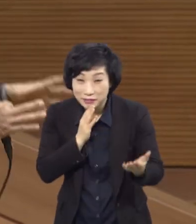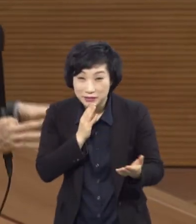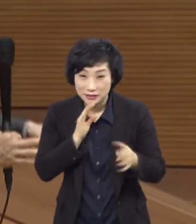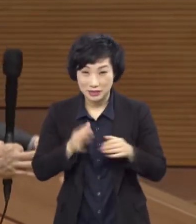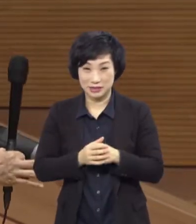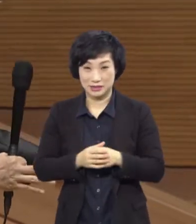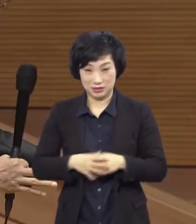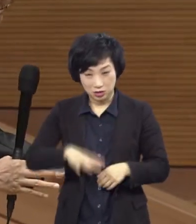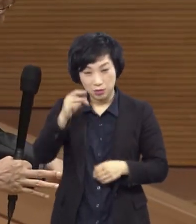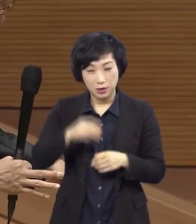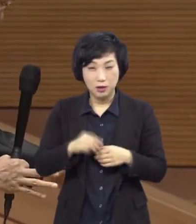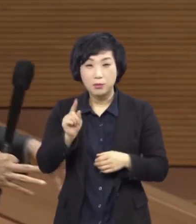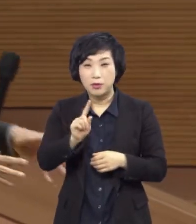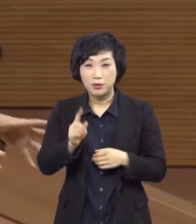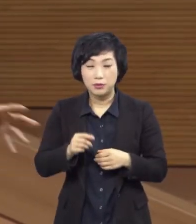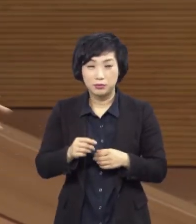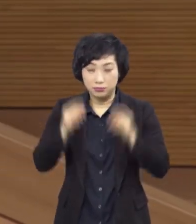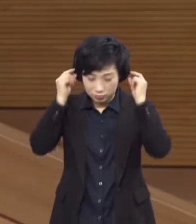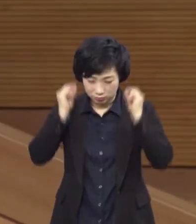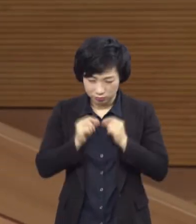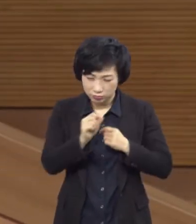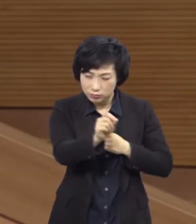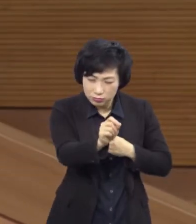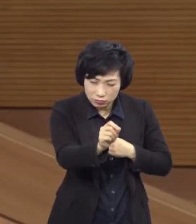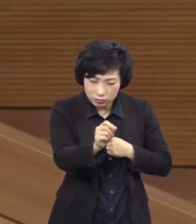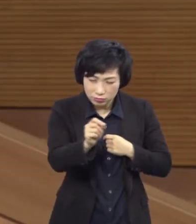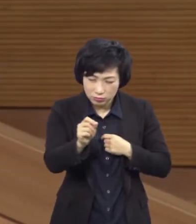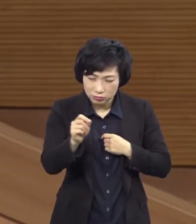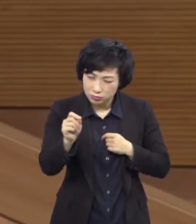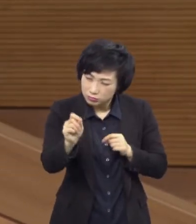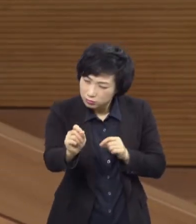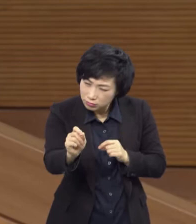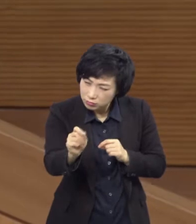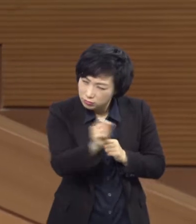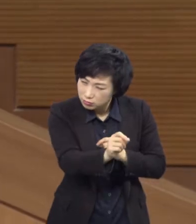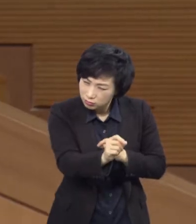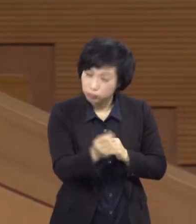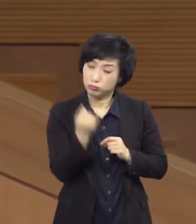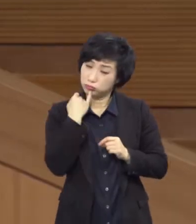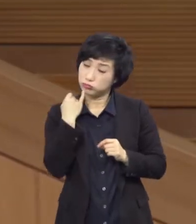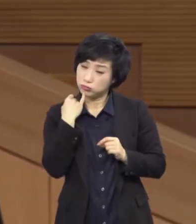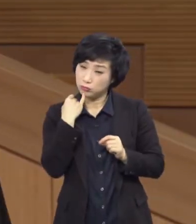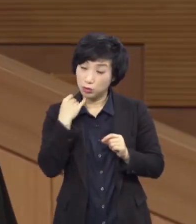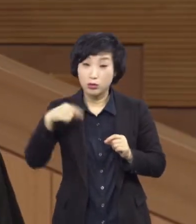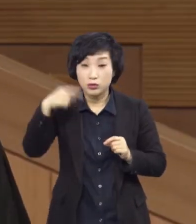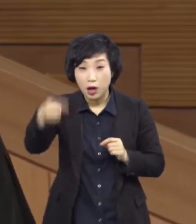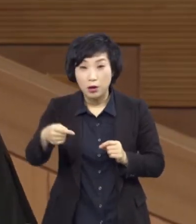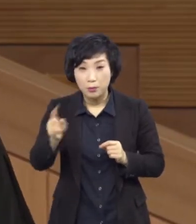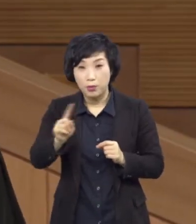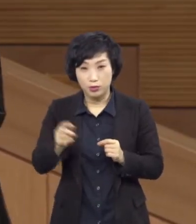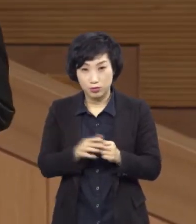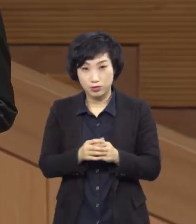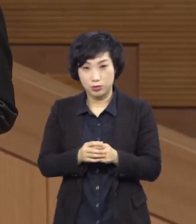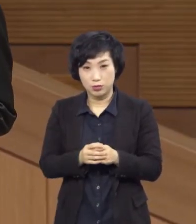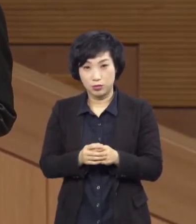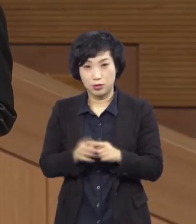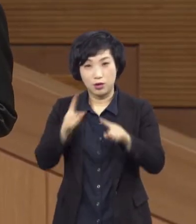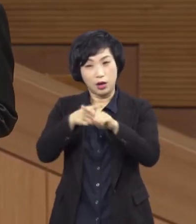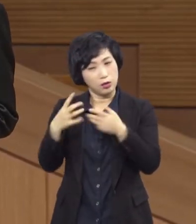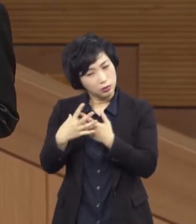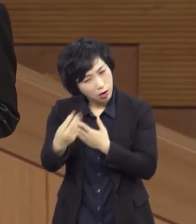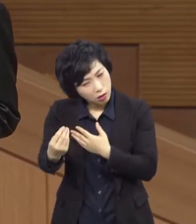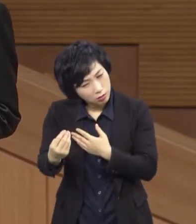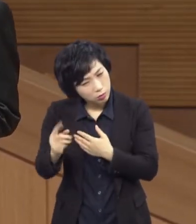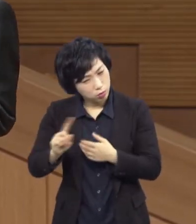이렇게 진찰을 합니다. 괜찮은 것 같은데요. 다시 한번 다음 기계로 봅니다.